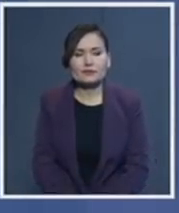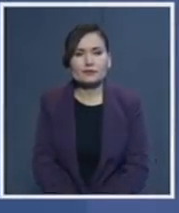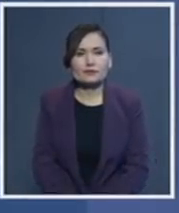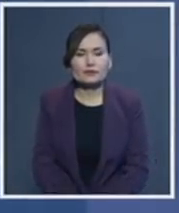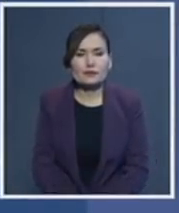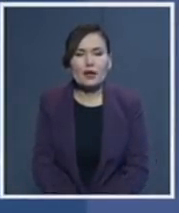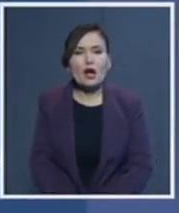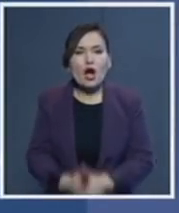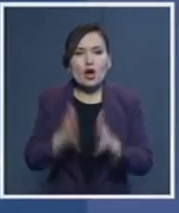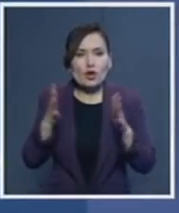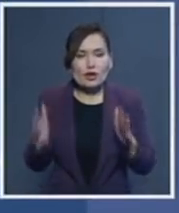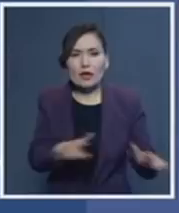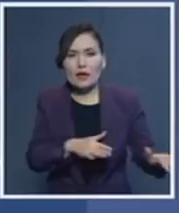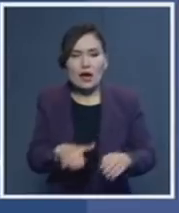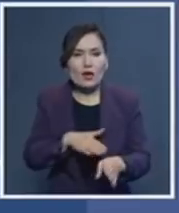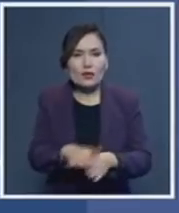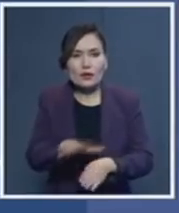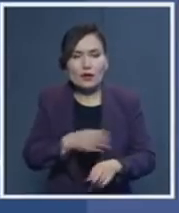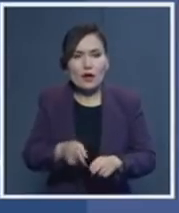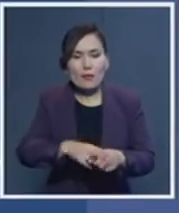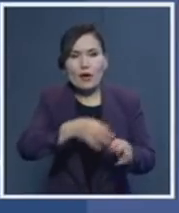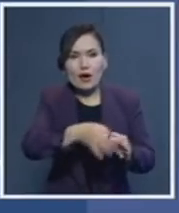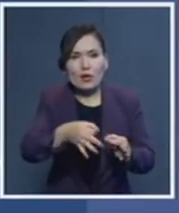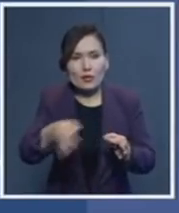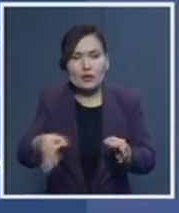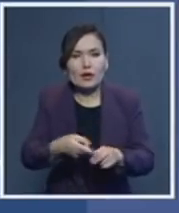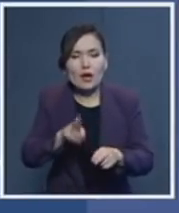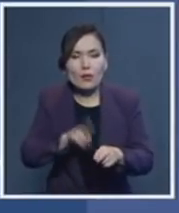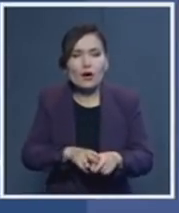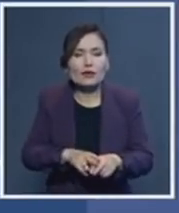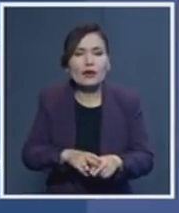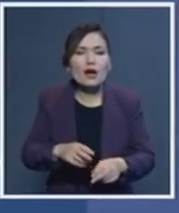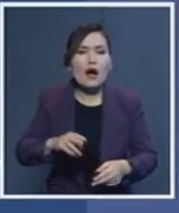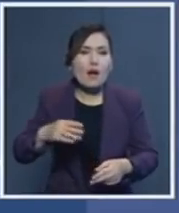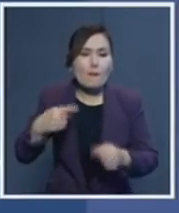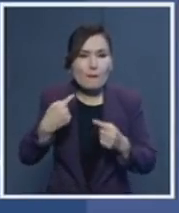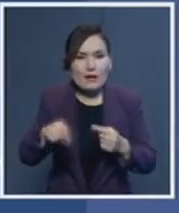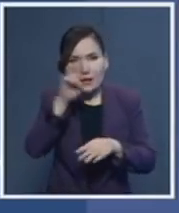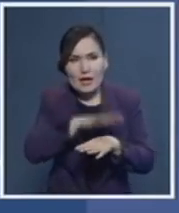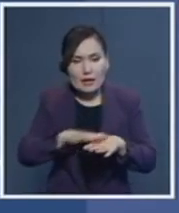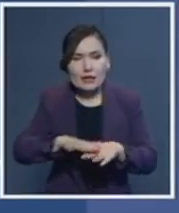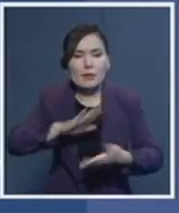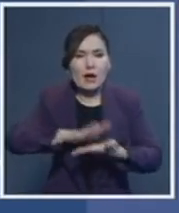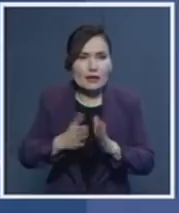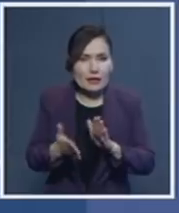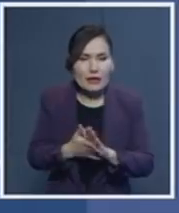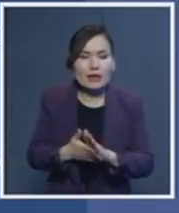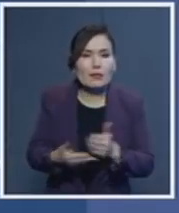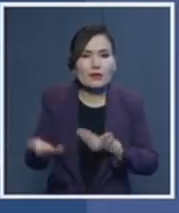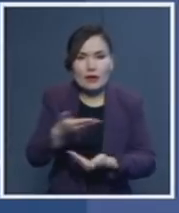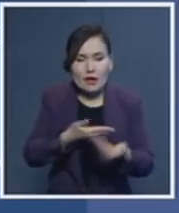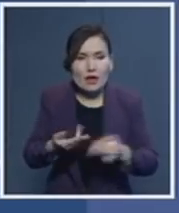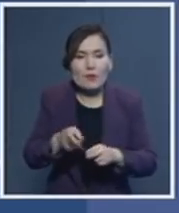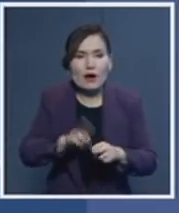Мұндай ауқымды жұмыс екенін елестетіп көріңіз. Бірнеше аймақтан ұшып, бағытты басқа елдермен келісіп, соғысып болып жатқан елден әйелдер